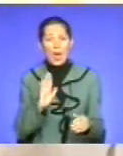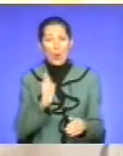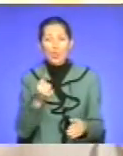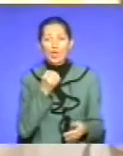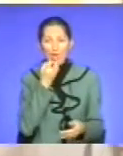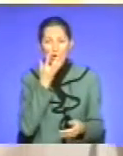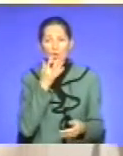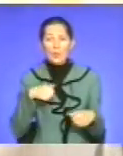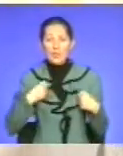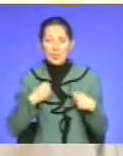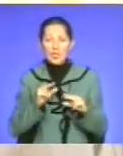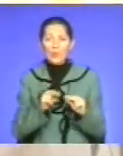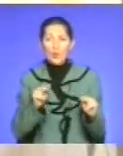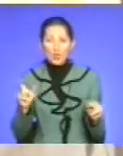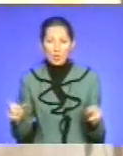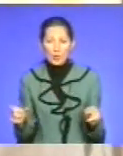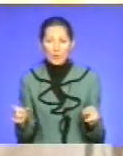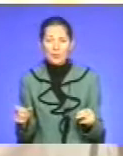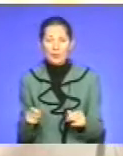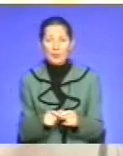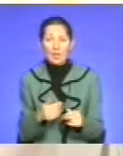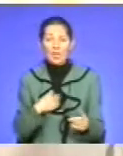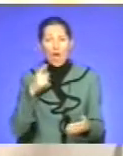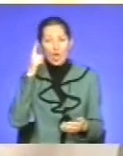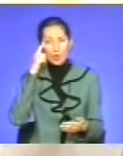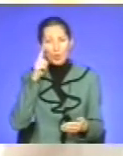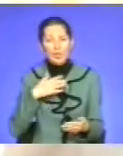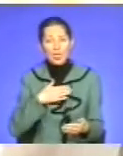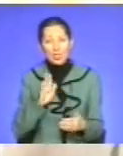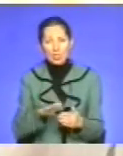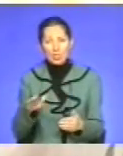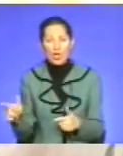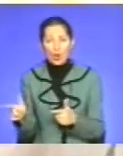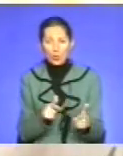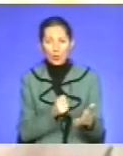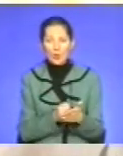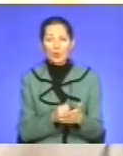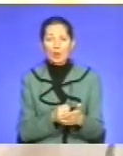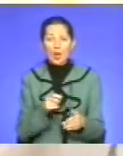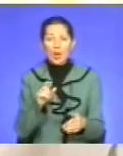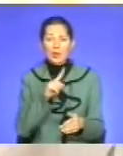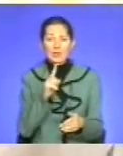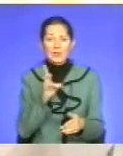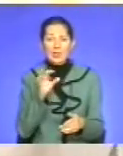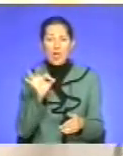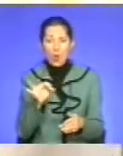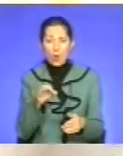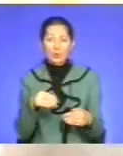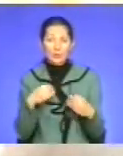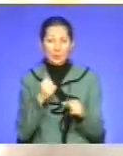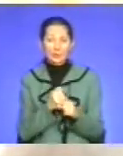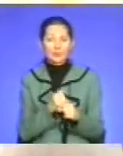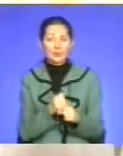хорошими і старанними учнями. Я думаю, що наші діти готові до складання ЗНО і здадуть успішно його.